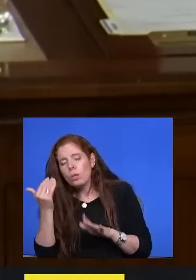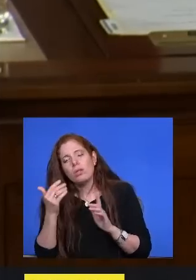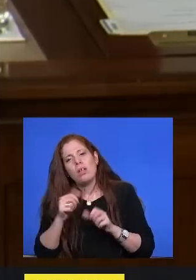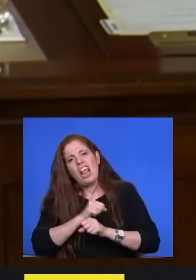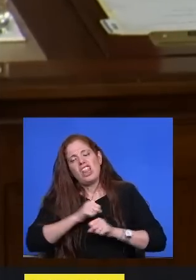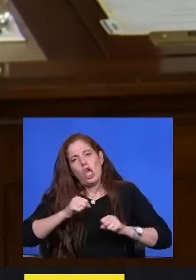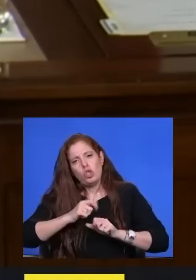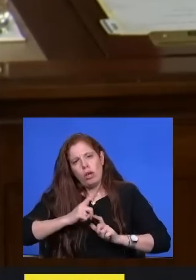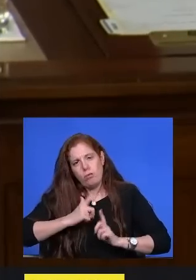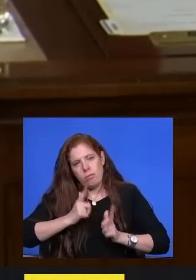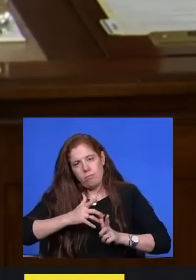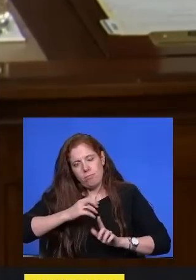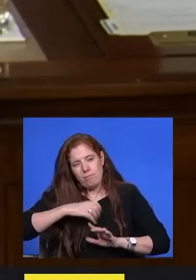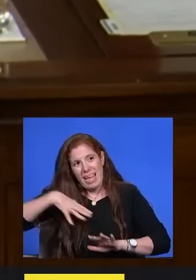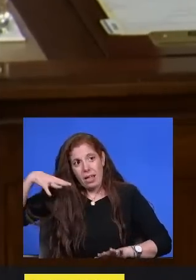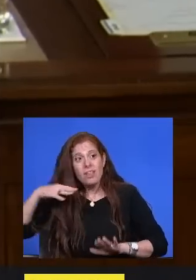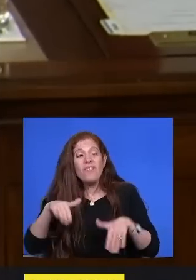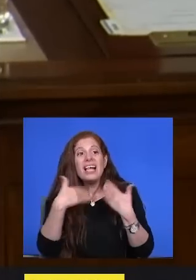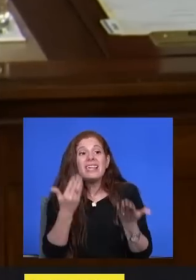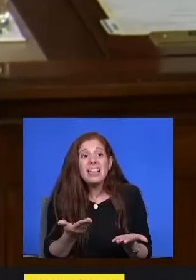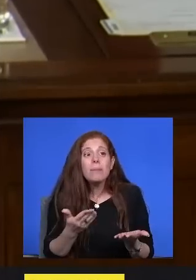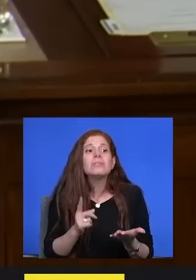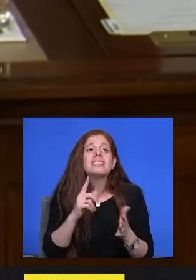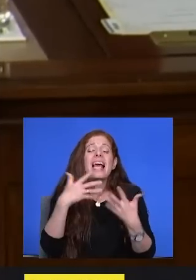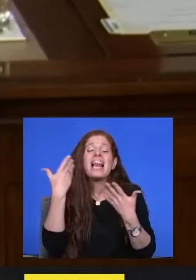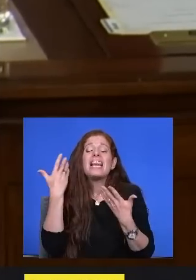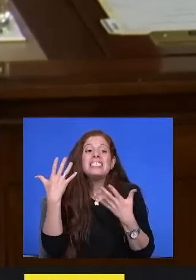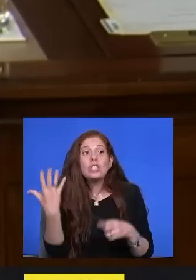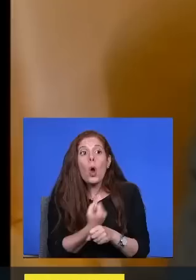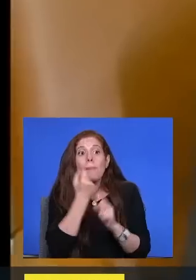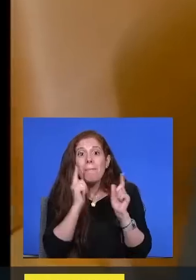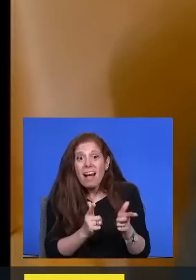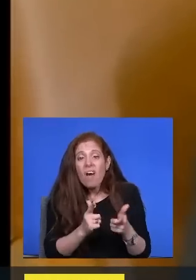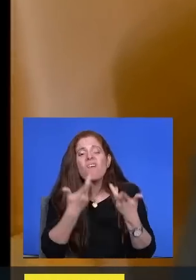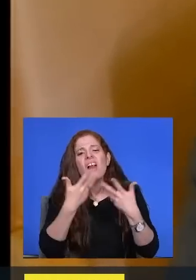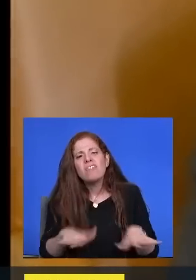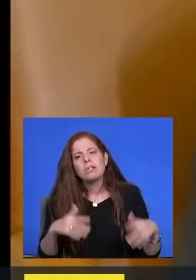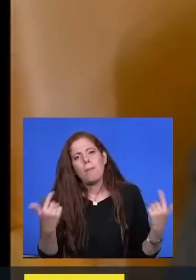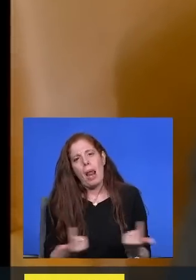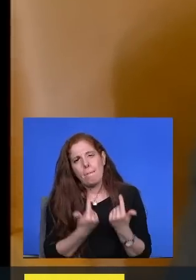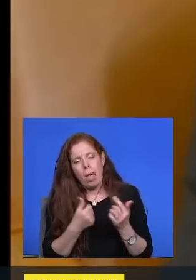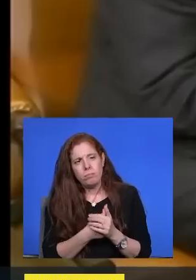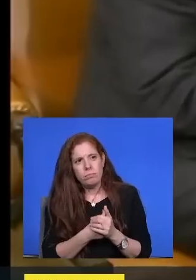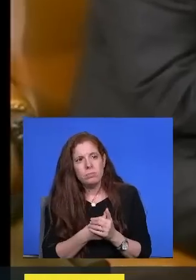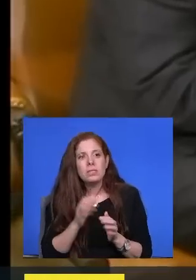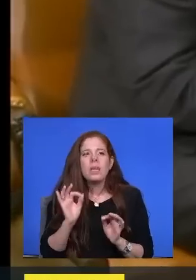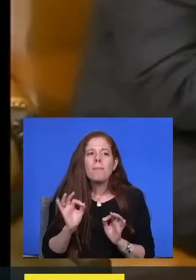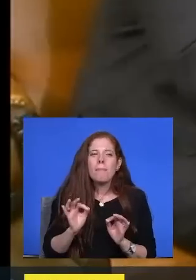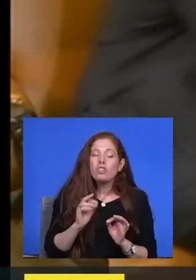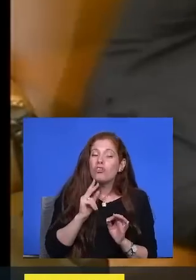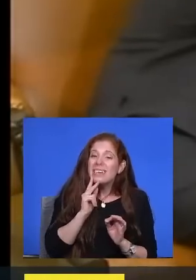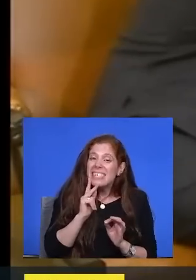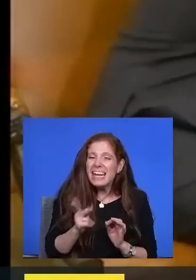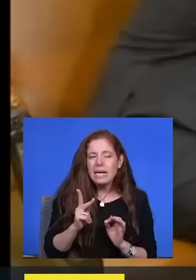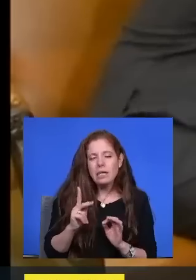get nuclear weapons would be to win the battle but lose the war. זו הייתה יריקה בפרצופו של ממשל אובמה, שלא